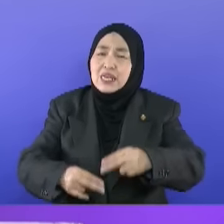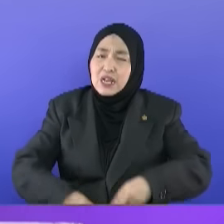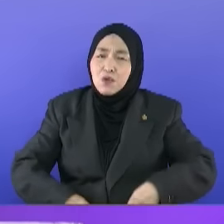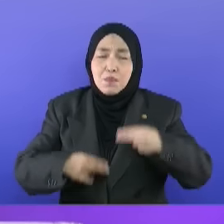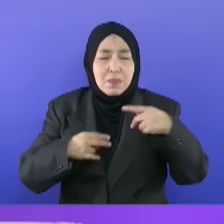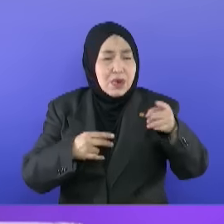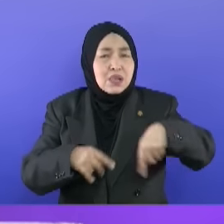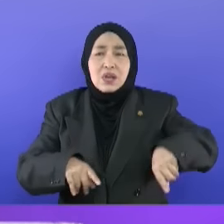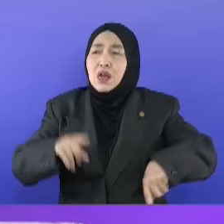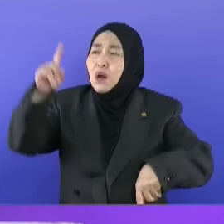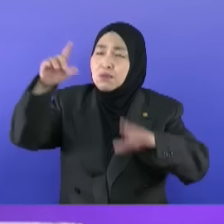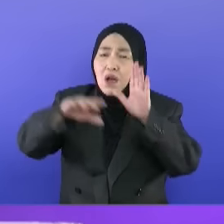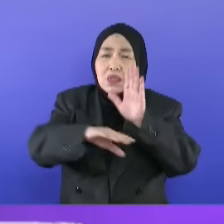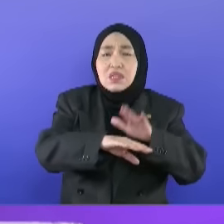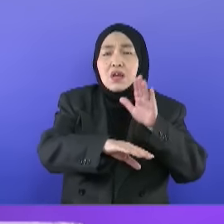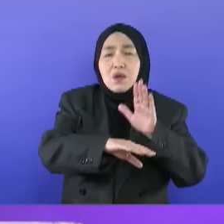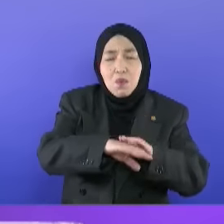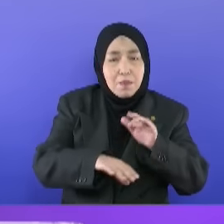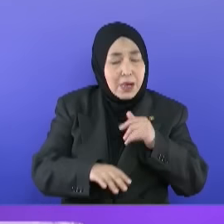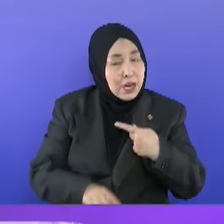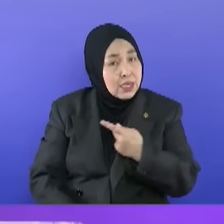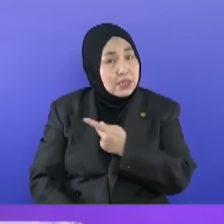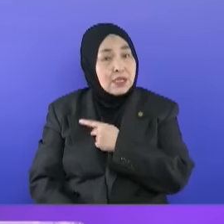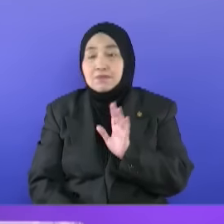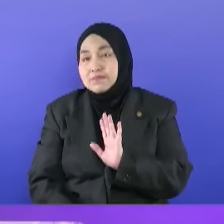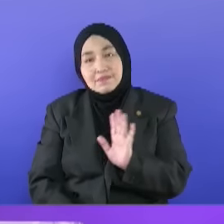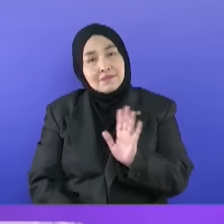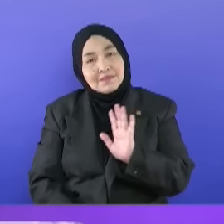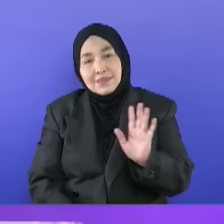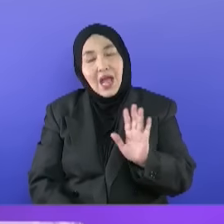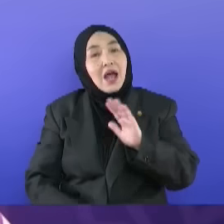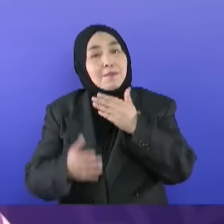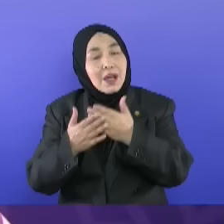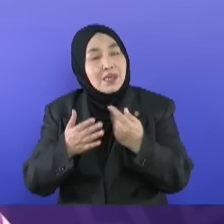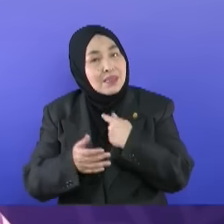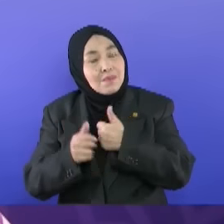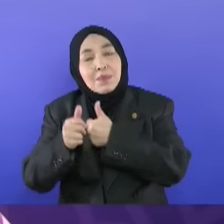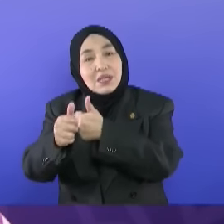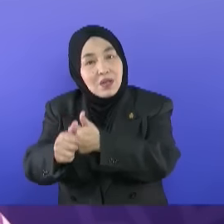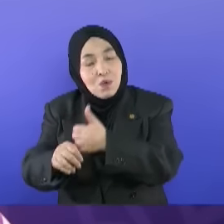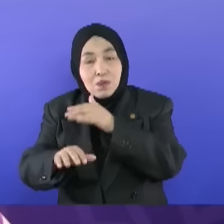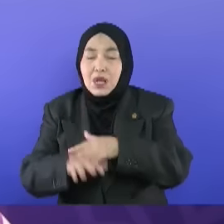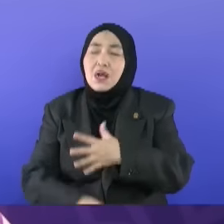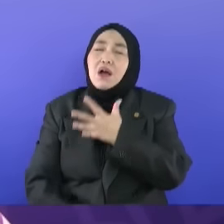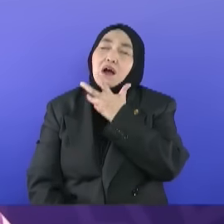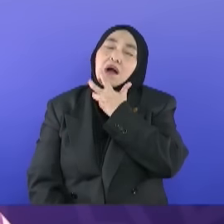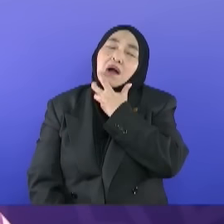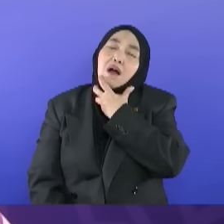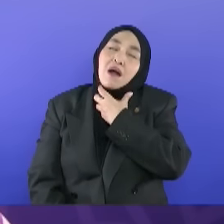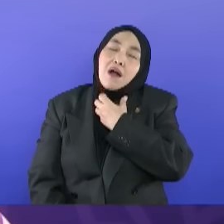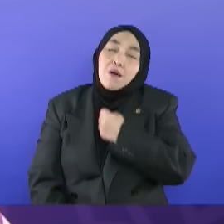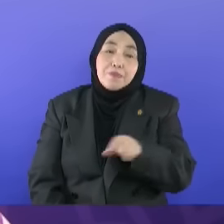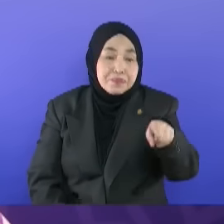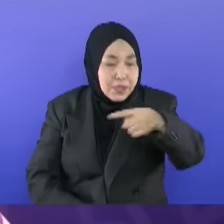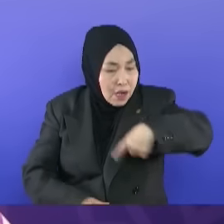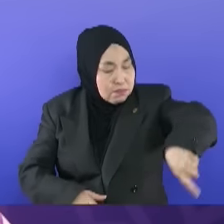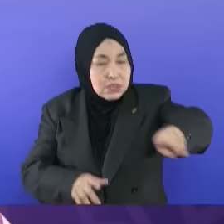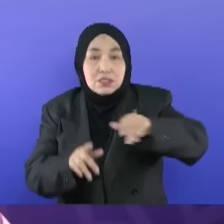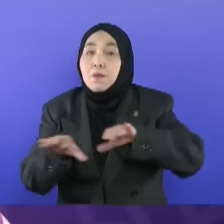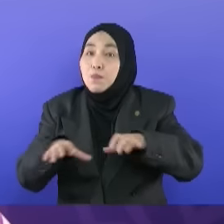dan Allah tegur kepada kita jangan sampai kita mengikut kepada hawa nafsu yang mereka